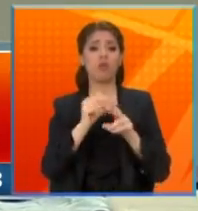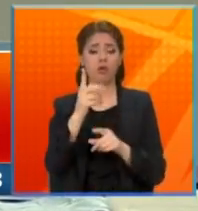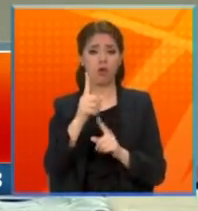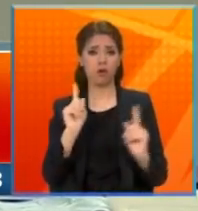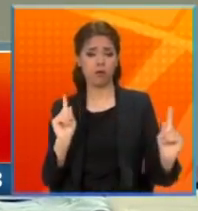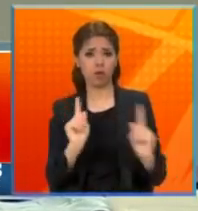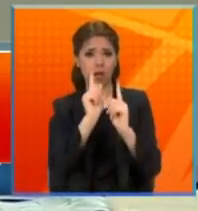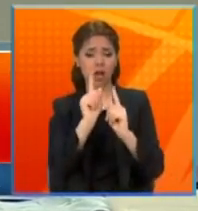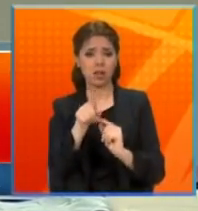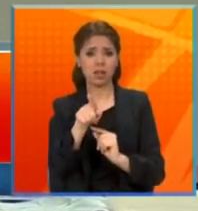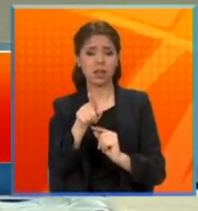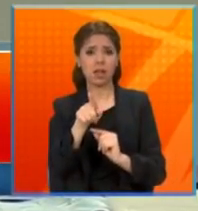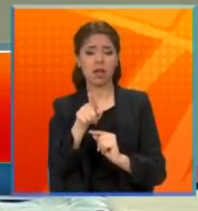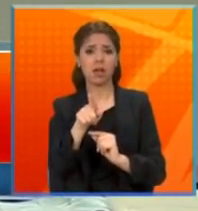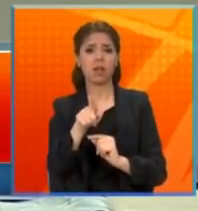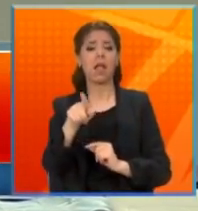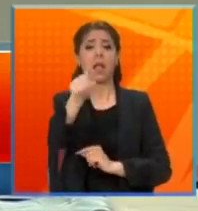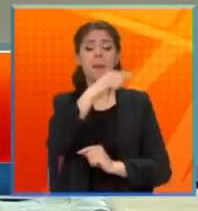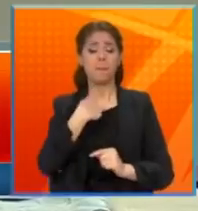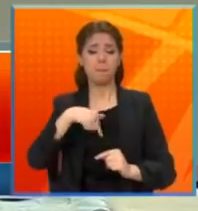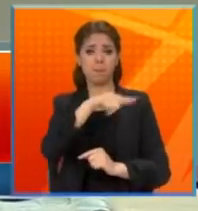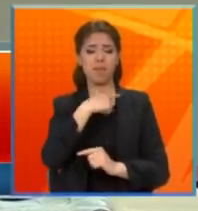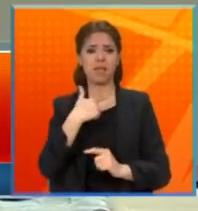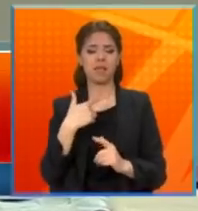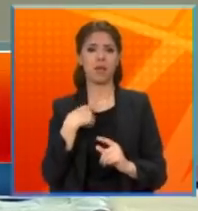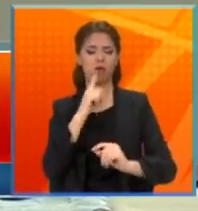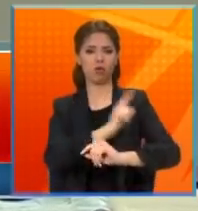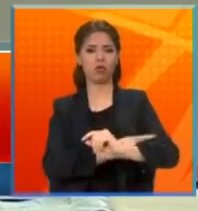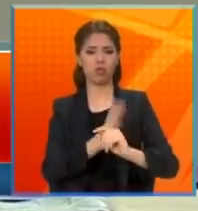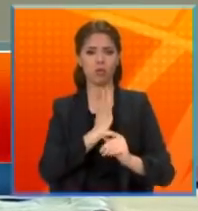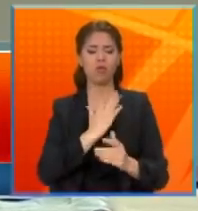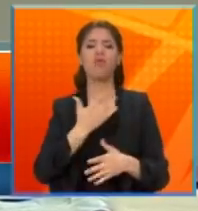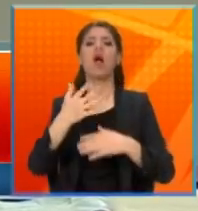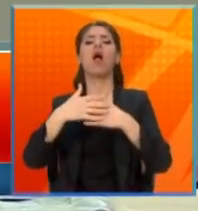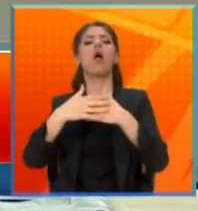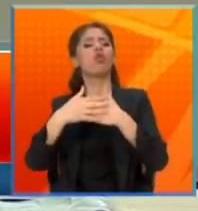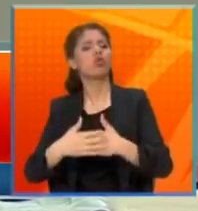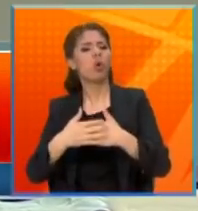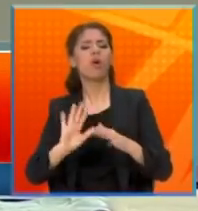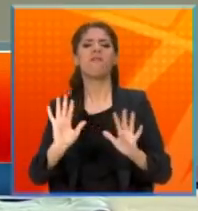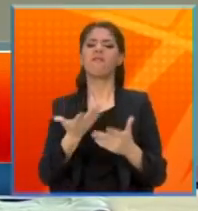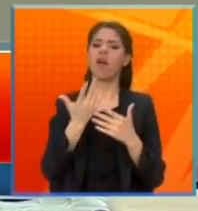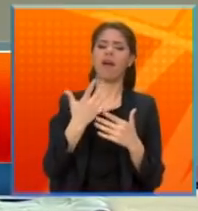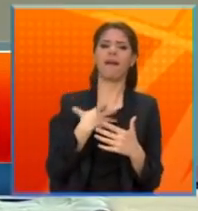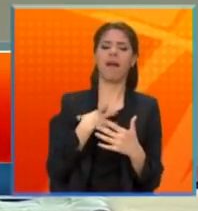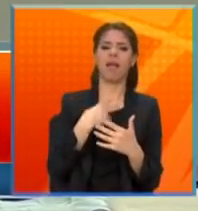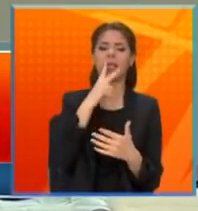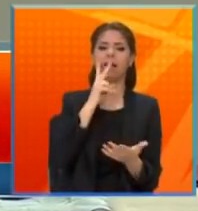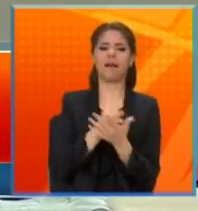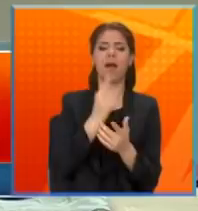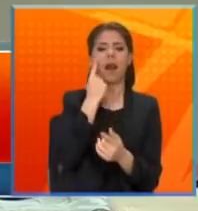Koronavirüs karşısında ise biz irade sahibiyiz. Tokalaşıp tokalaşmamakta irade